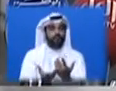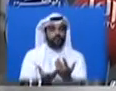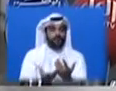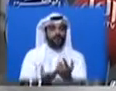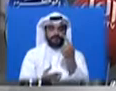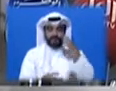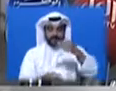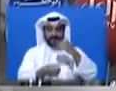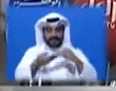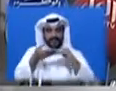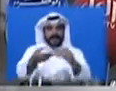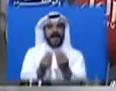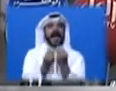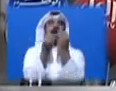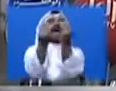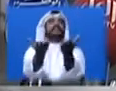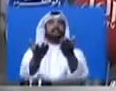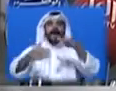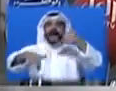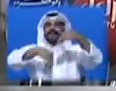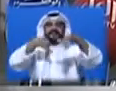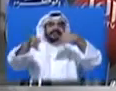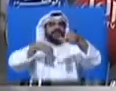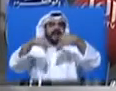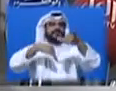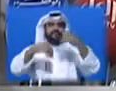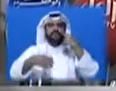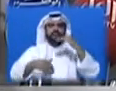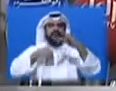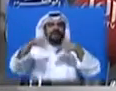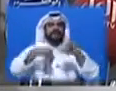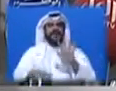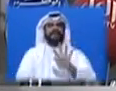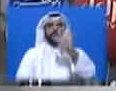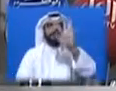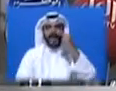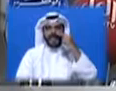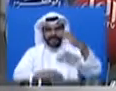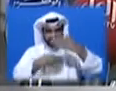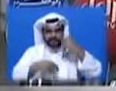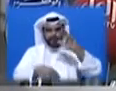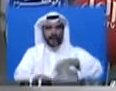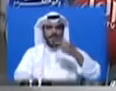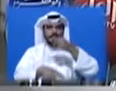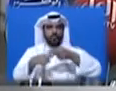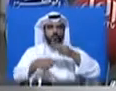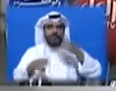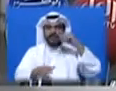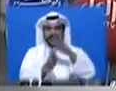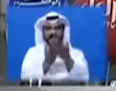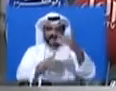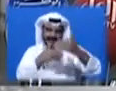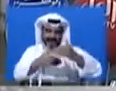يعني خدمات طريق الصفية، تقاطعات الطرق الرئيسية في الدائرة السادس المؤدية